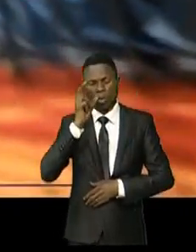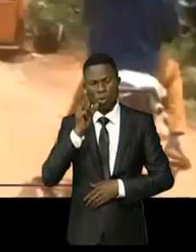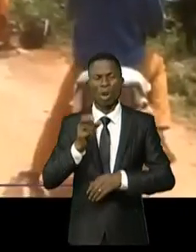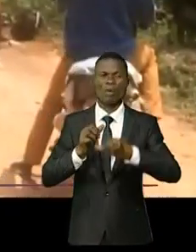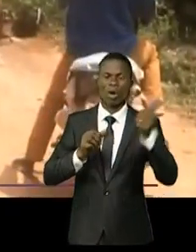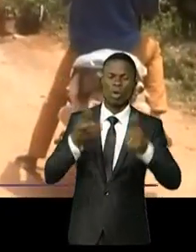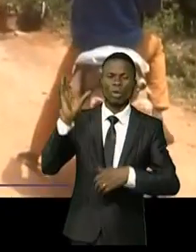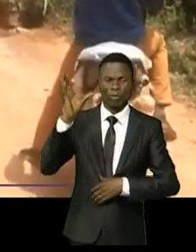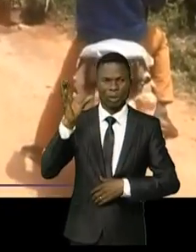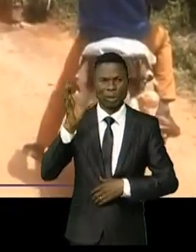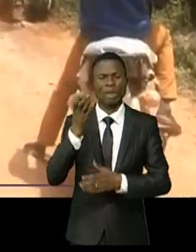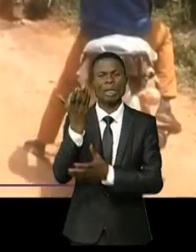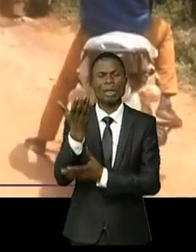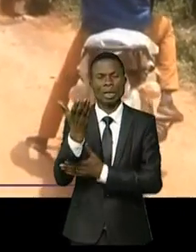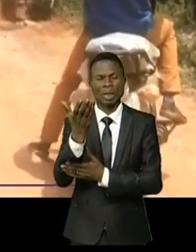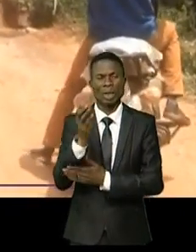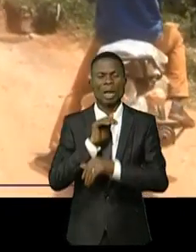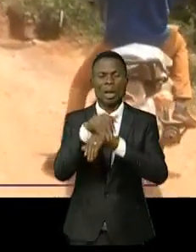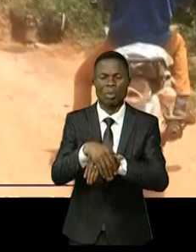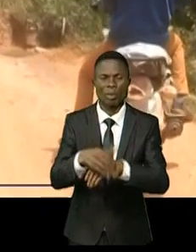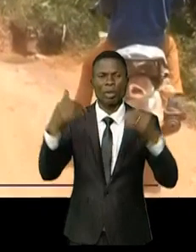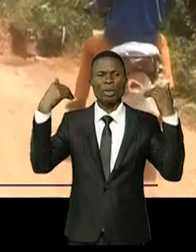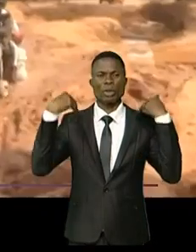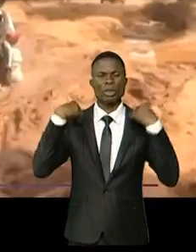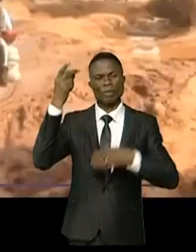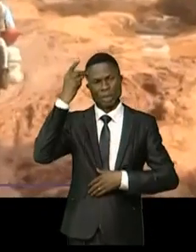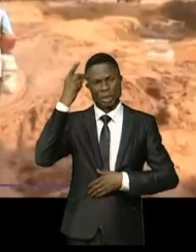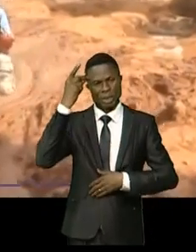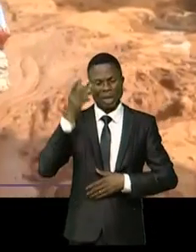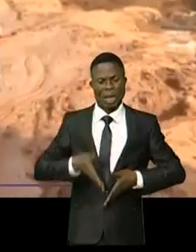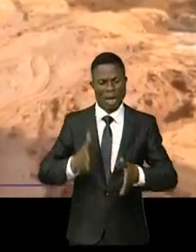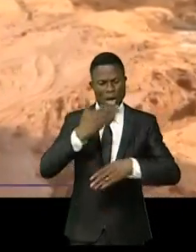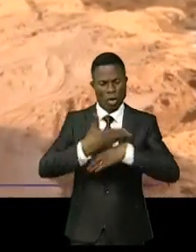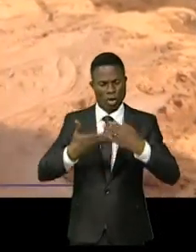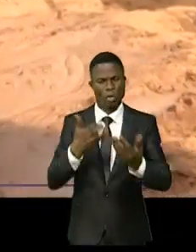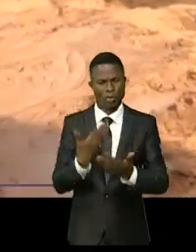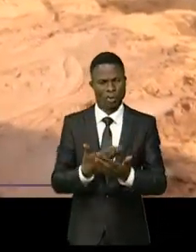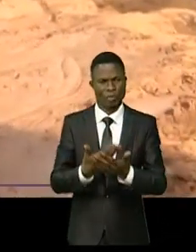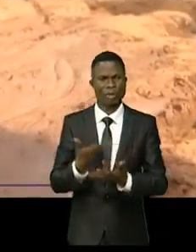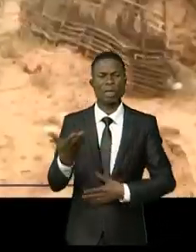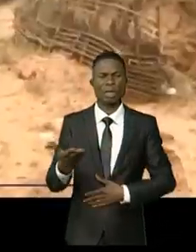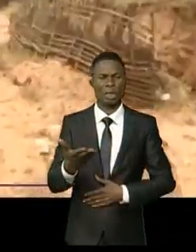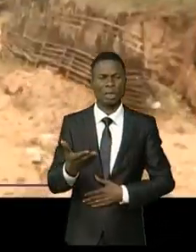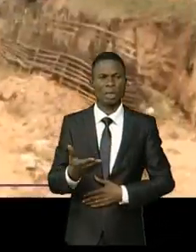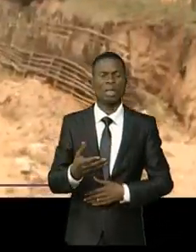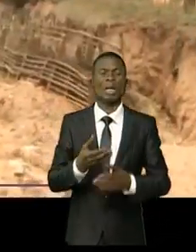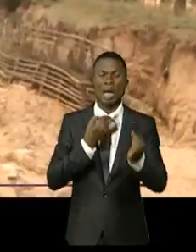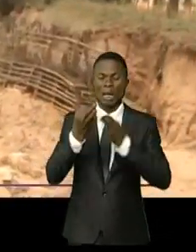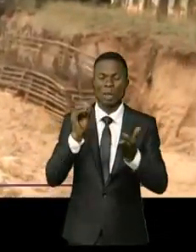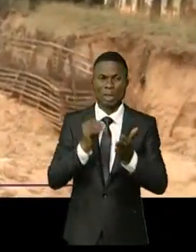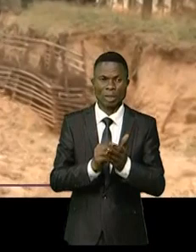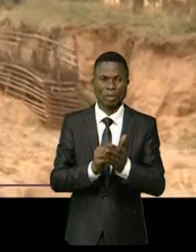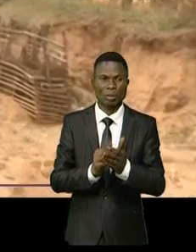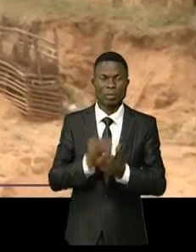Kongolo Kasongo sollicitent l'implication des autorités pour que ces tronçons routiers soient réhabilités. Ces derniers précisent que même